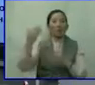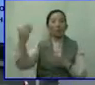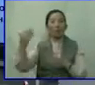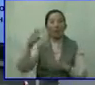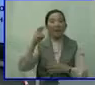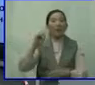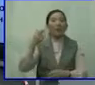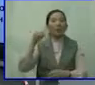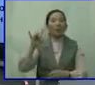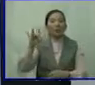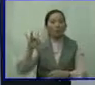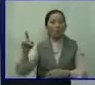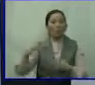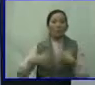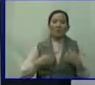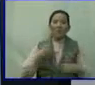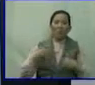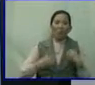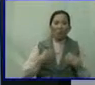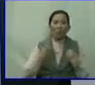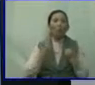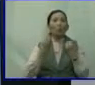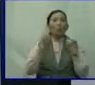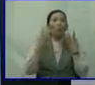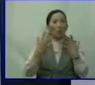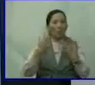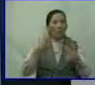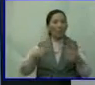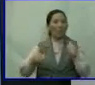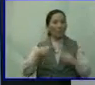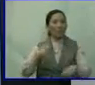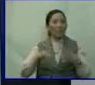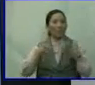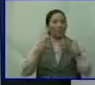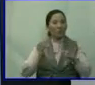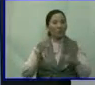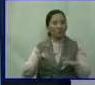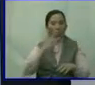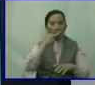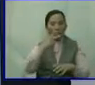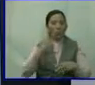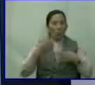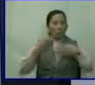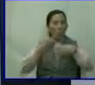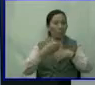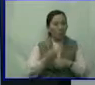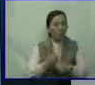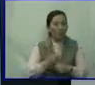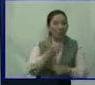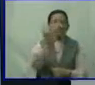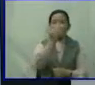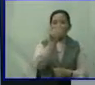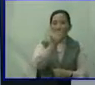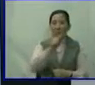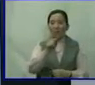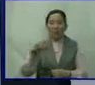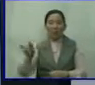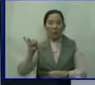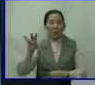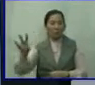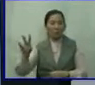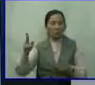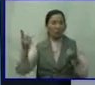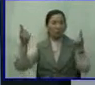что количество проданных компакт-дисков уменьшилось с февраля по июнь. Ну, популярность